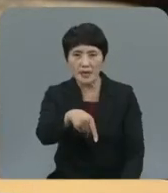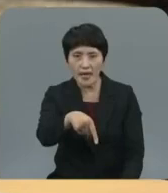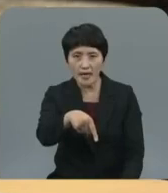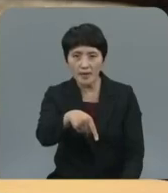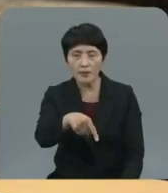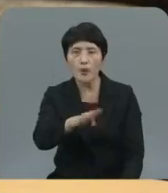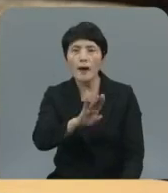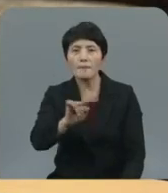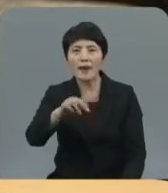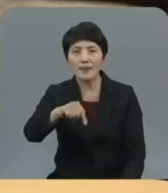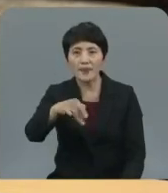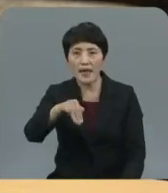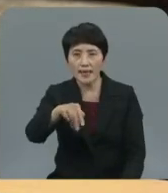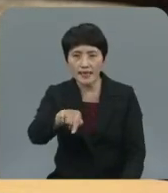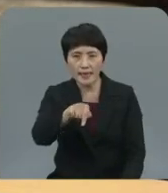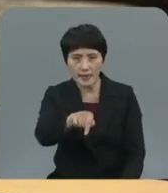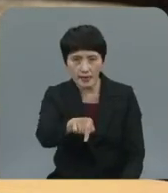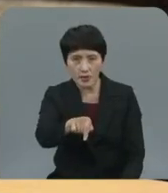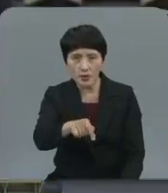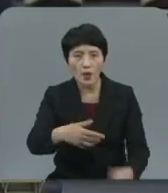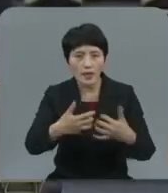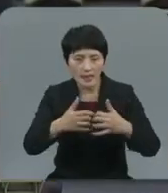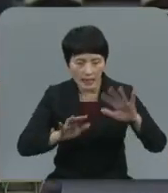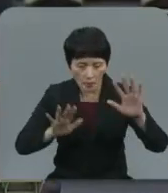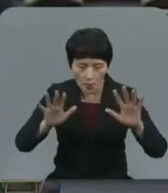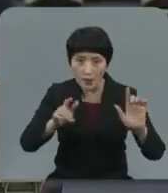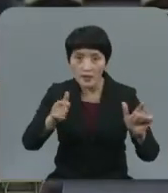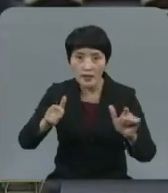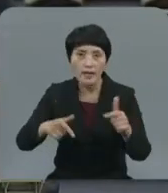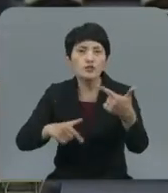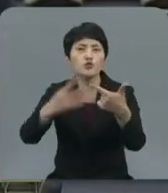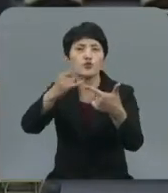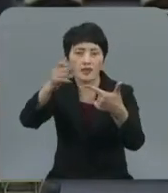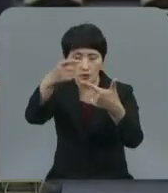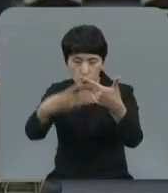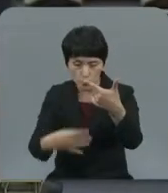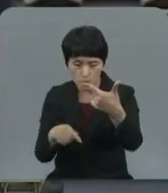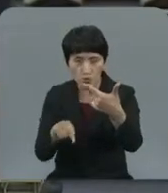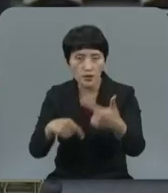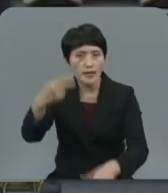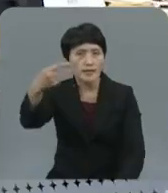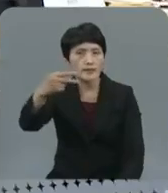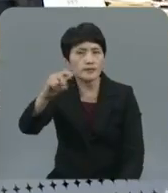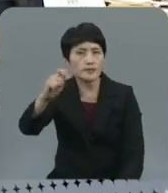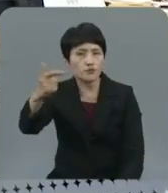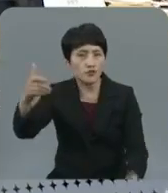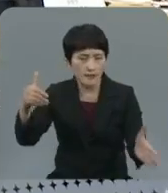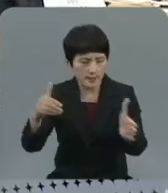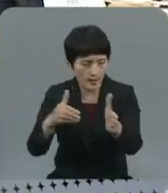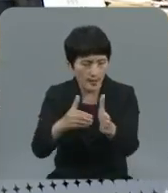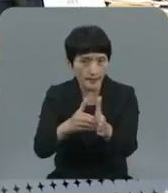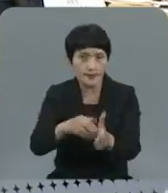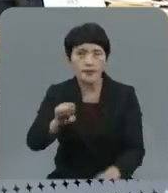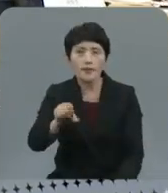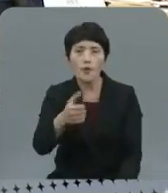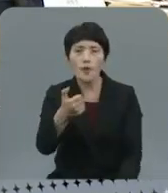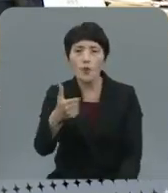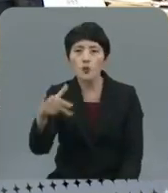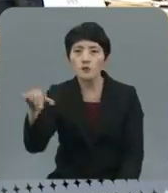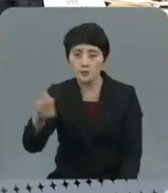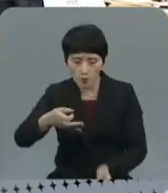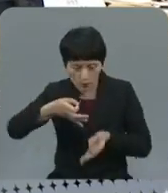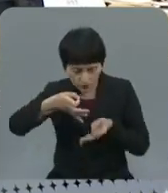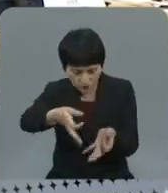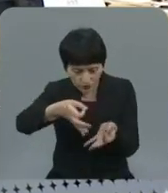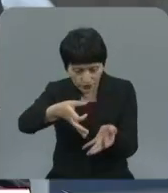zu schaffen und 14 hochmoderne Industriekomplex in anderen Regionen zerrichten entsprechende Pläne Gabionen bekannt als